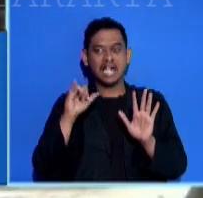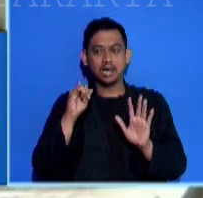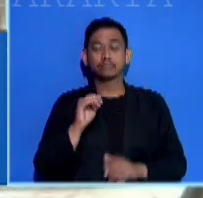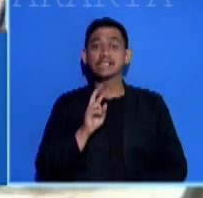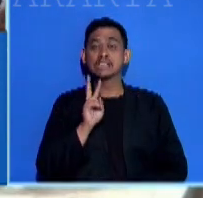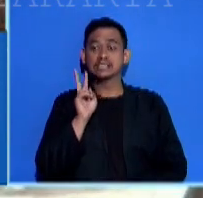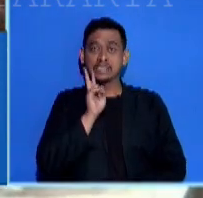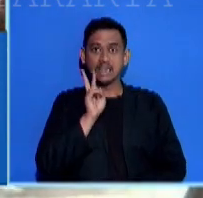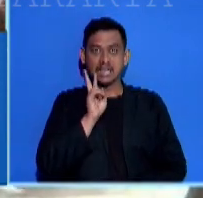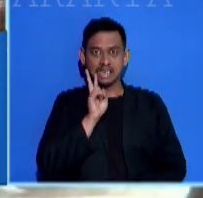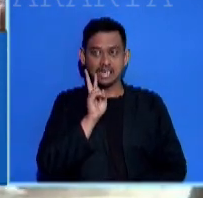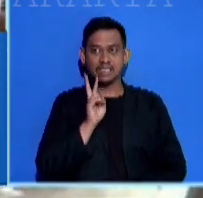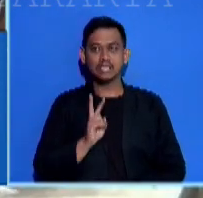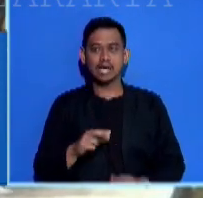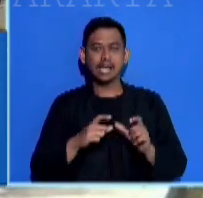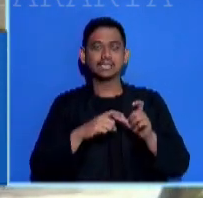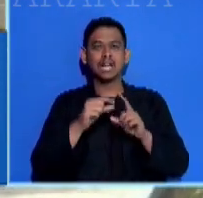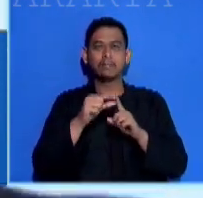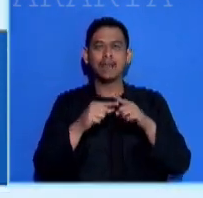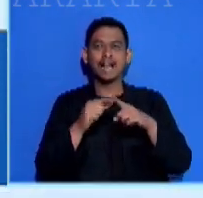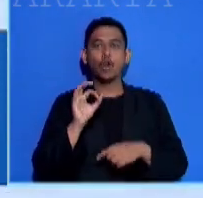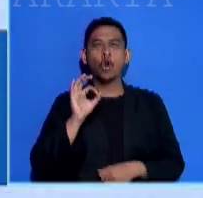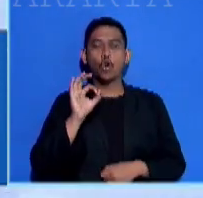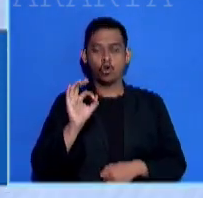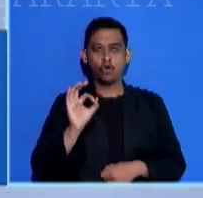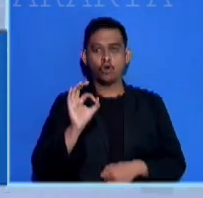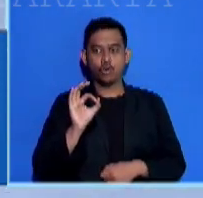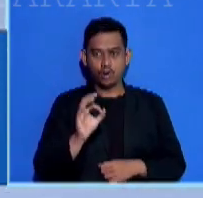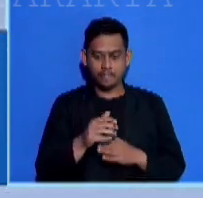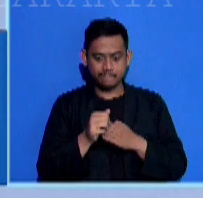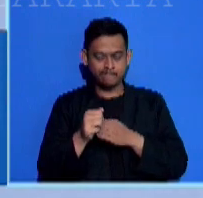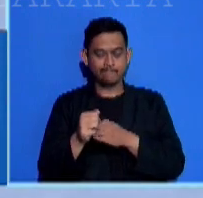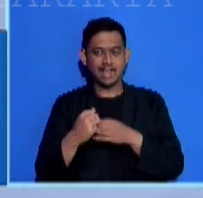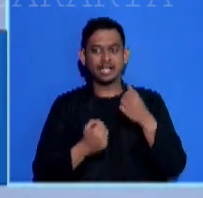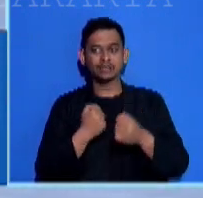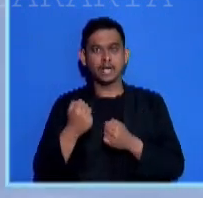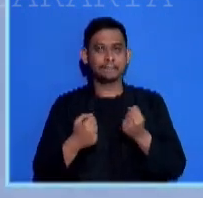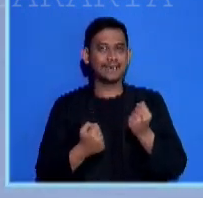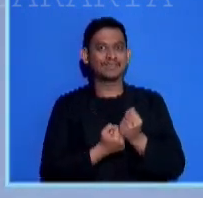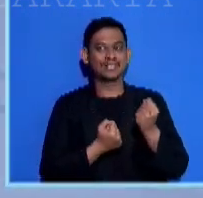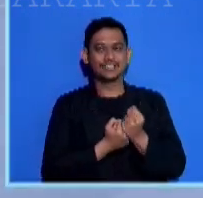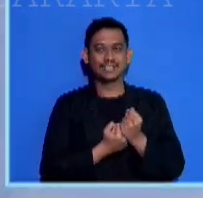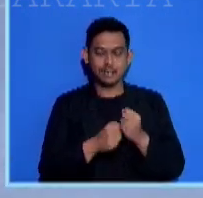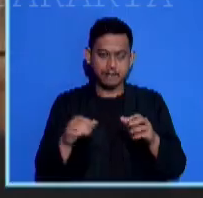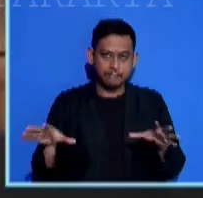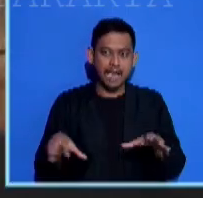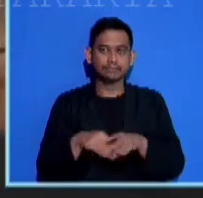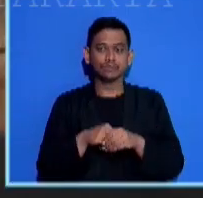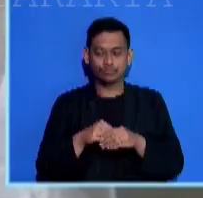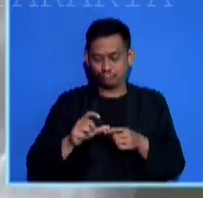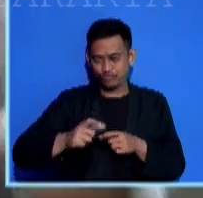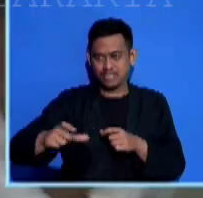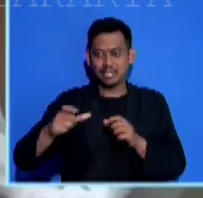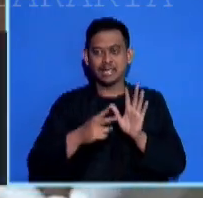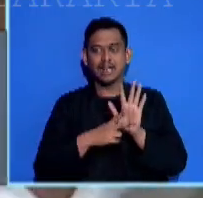Hudoyo, Yani Sabto Hudoyo, yang juga sebagai pembina kegiatan ini turut mendukung dan mengikuti prosesi nyadran dan ziarah hingga